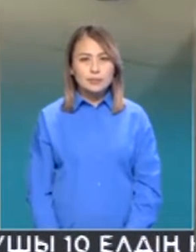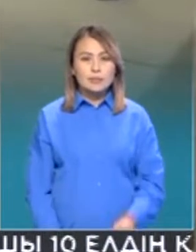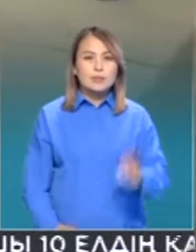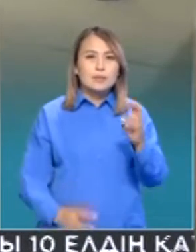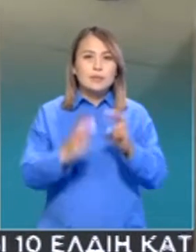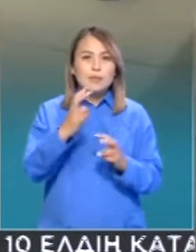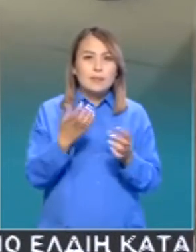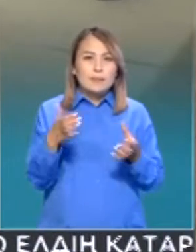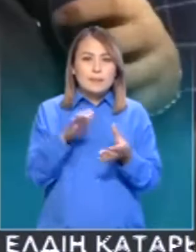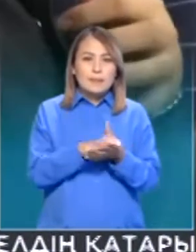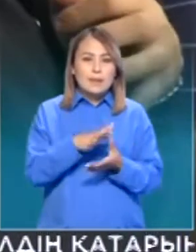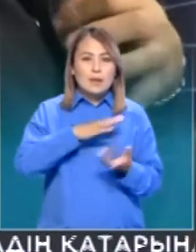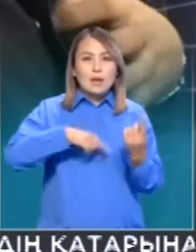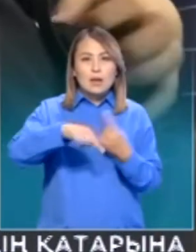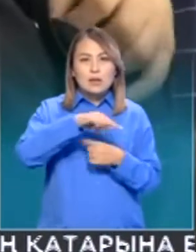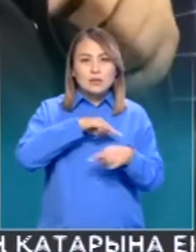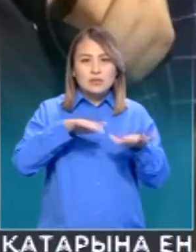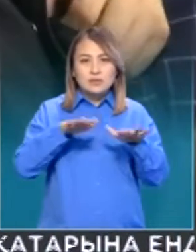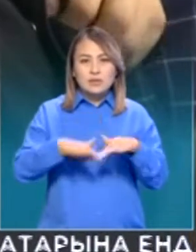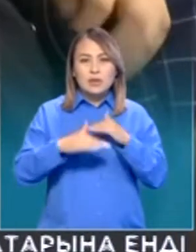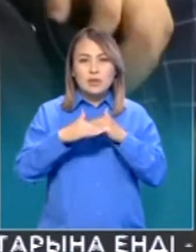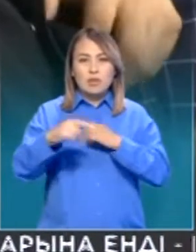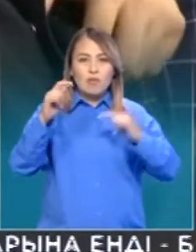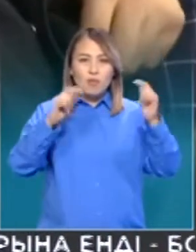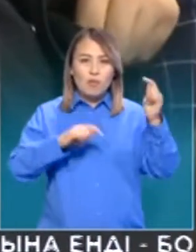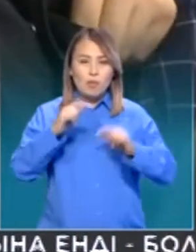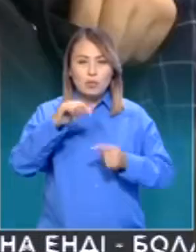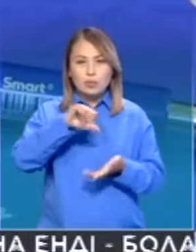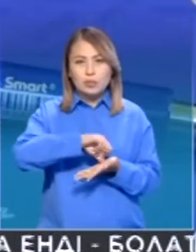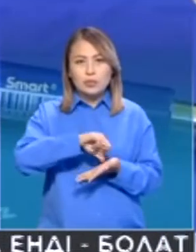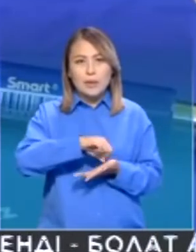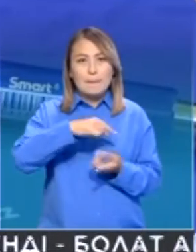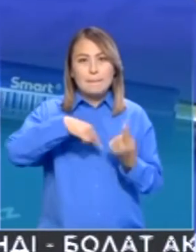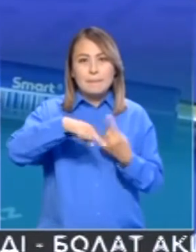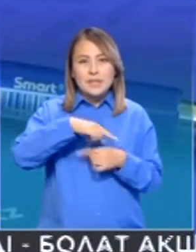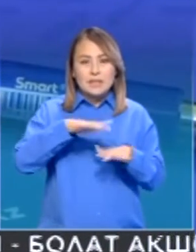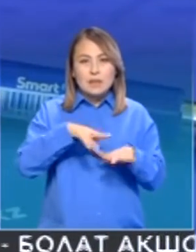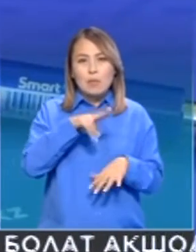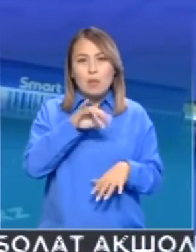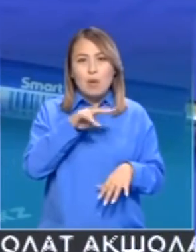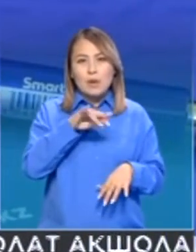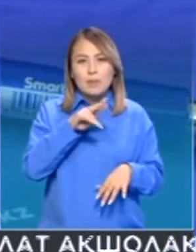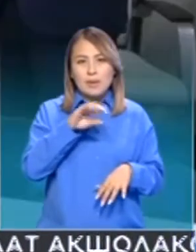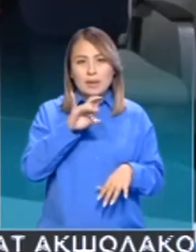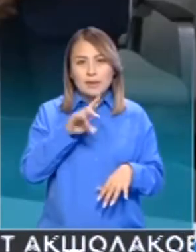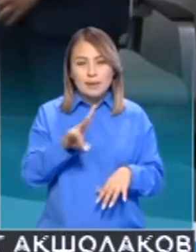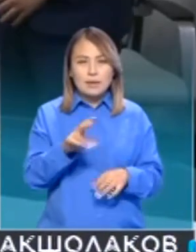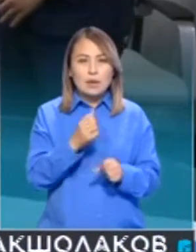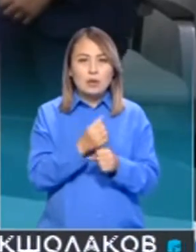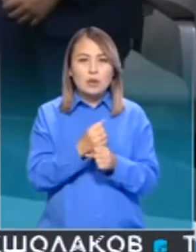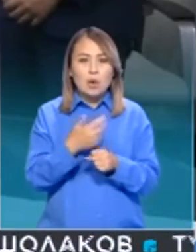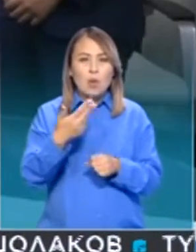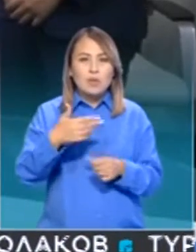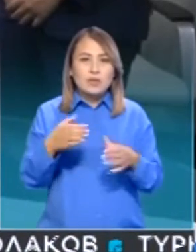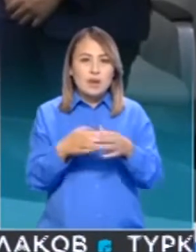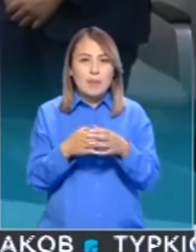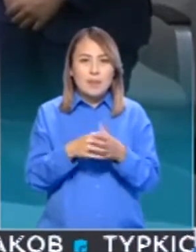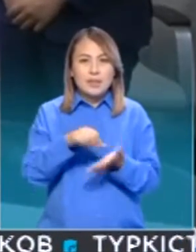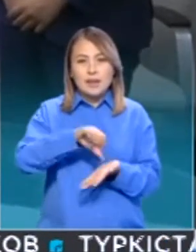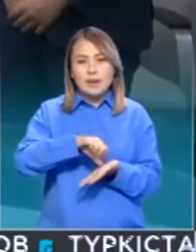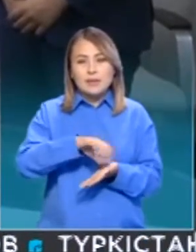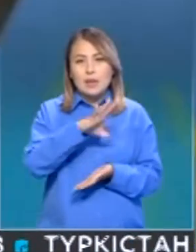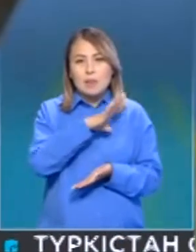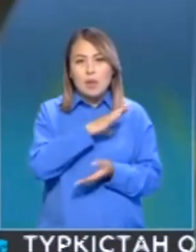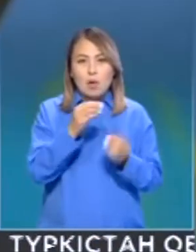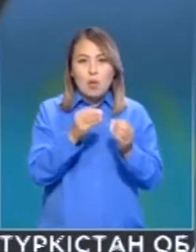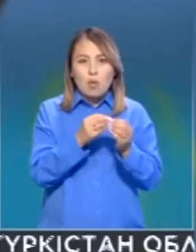Зауытпен танысып шыққан кәсіпкерлер тұтынушылар форумында бас қосты. Оған бизнесі полипропиленге тәуелді 30 компаниядан 50 өкіл қатысты. Ол